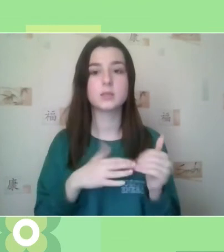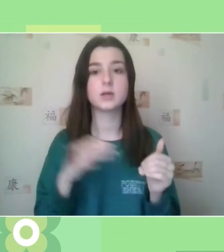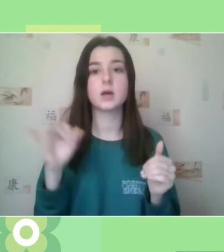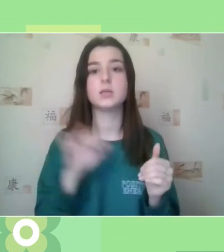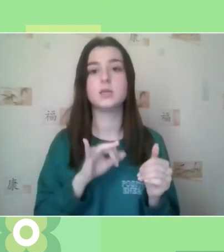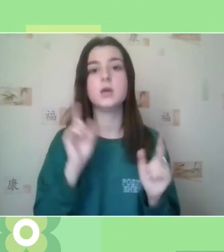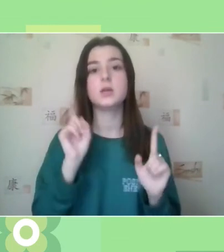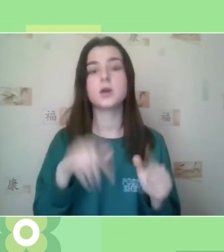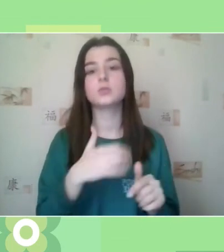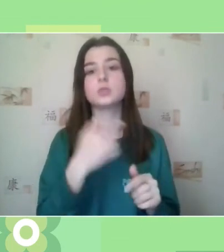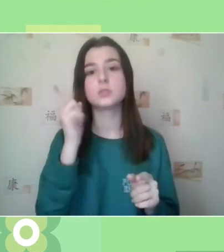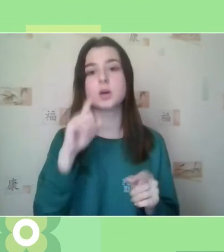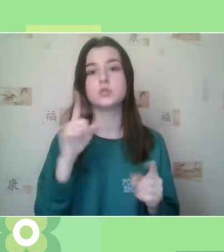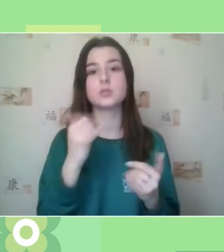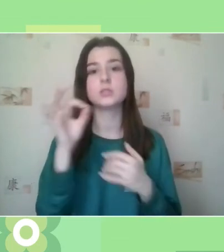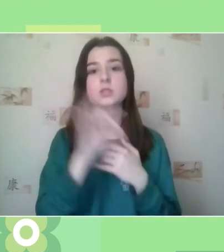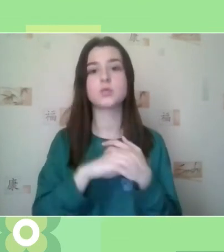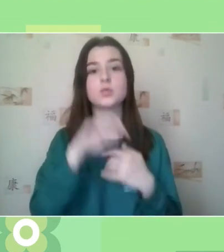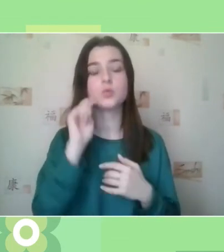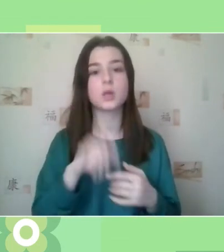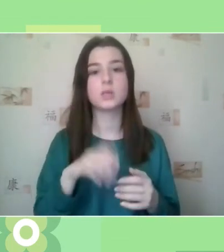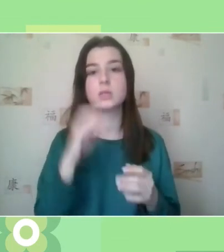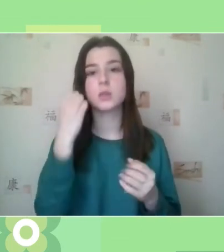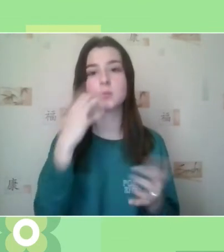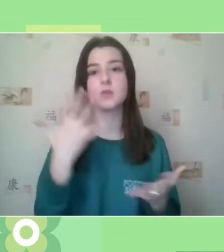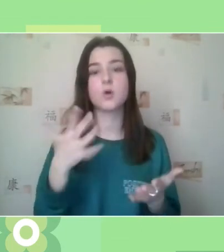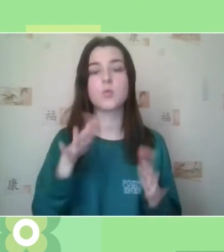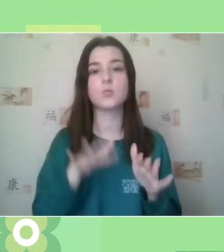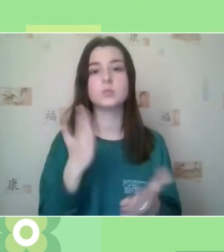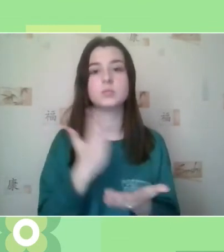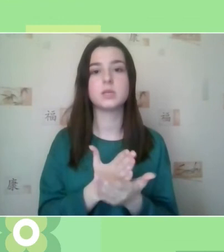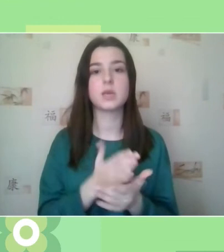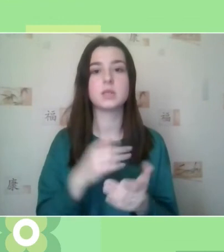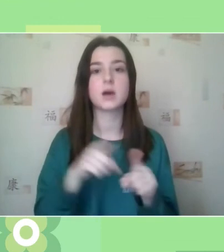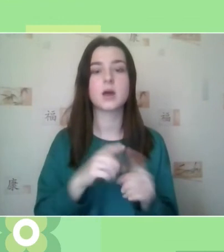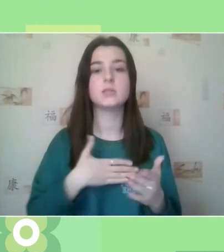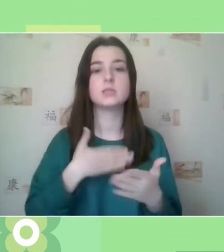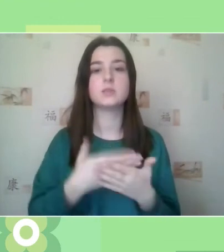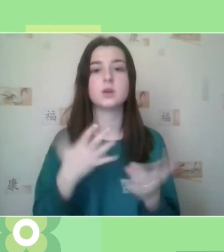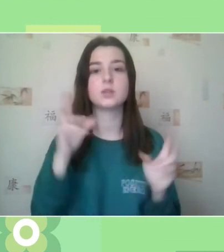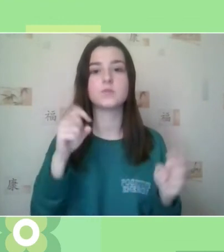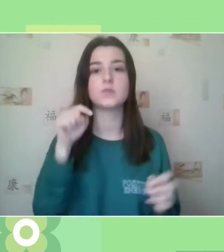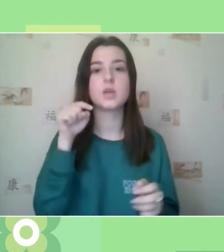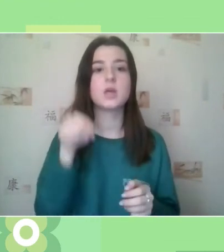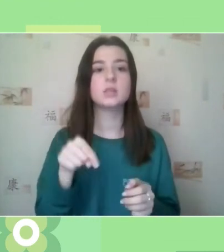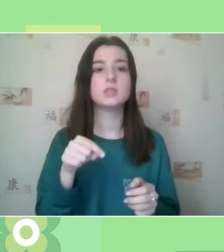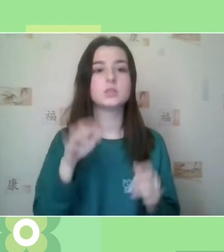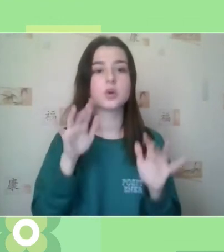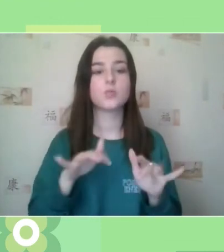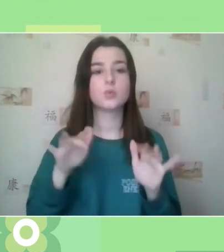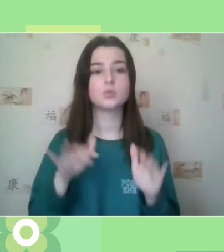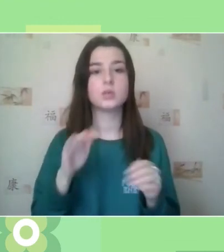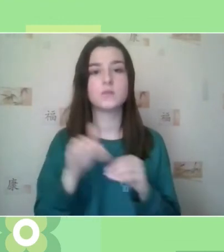я знаю, що зараз на сході України, не пам'ятаю, в якому місті, є ініціатива, яка називається «Тисячу комп'ютерів добра». Тобто вони